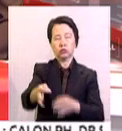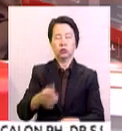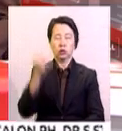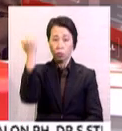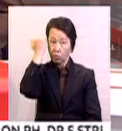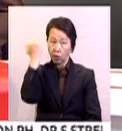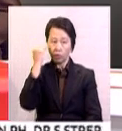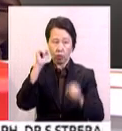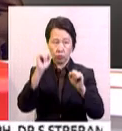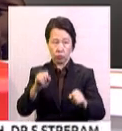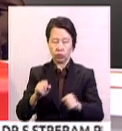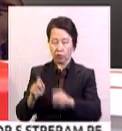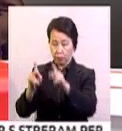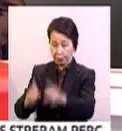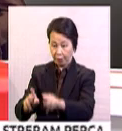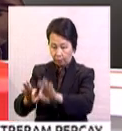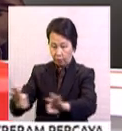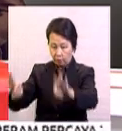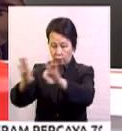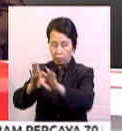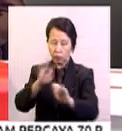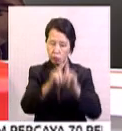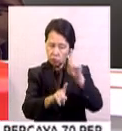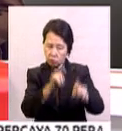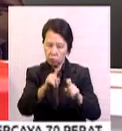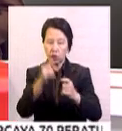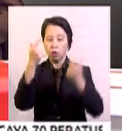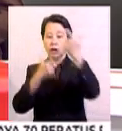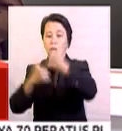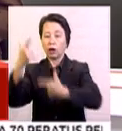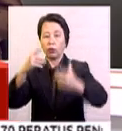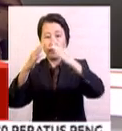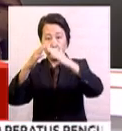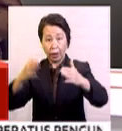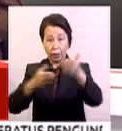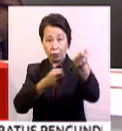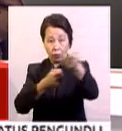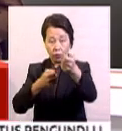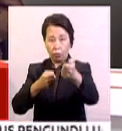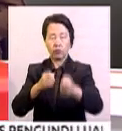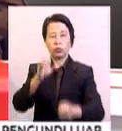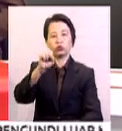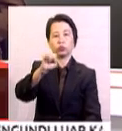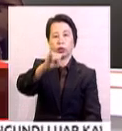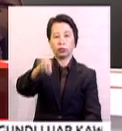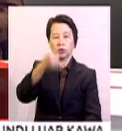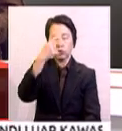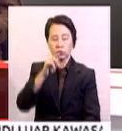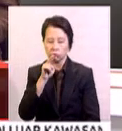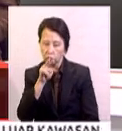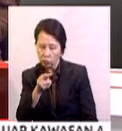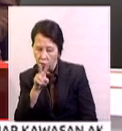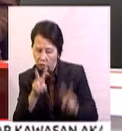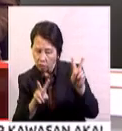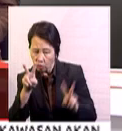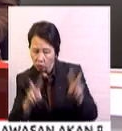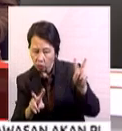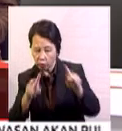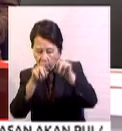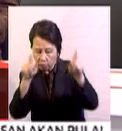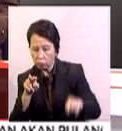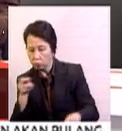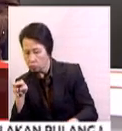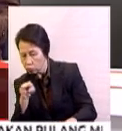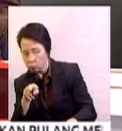Koroner membenarkan pihak berkepentingan dalam inquest melawat Balai Bomba dan Penyelamat Subang Jaya bagi melihat van unit bantuan